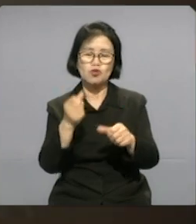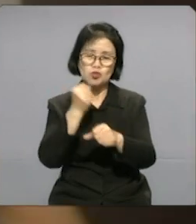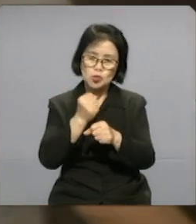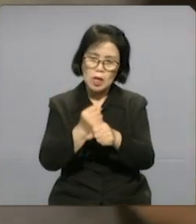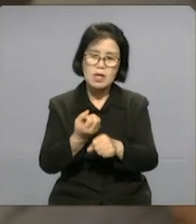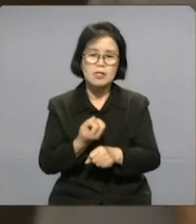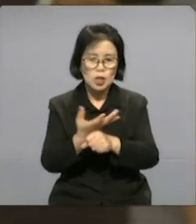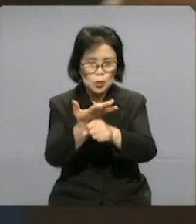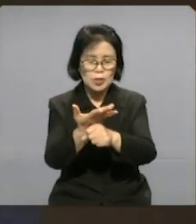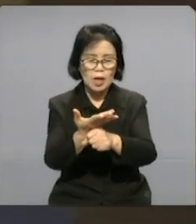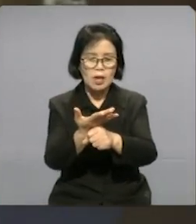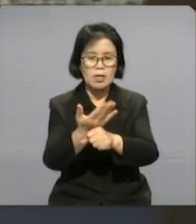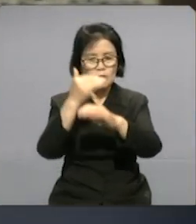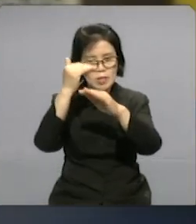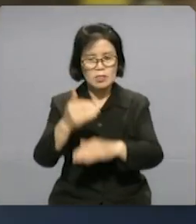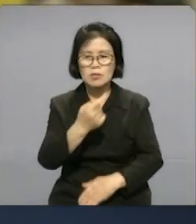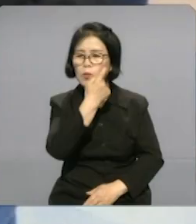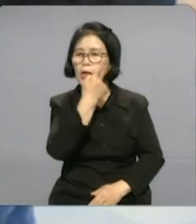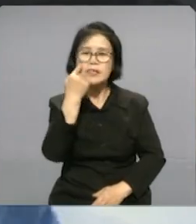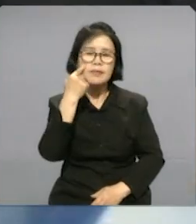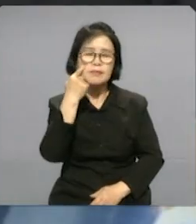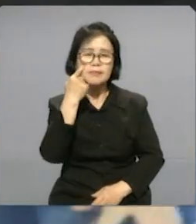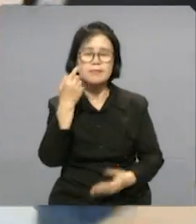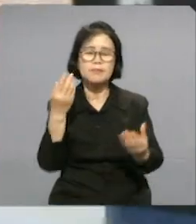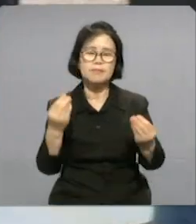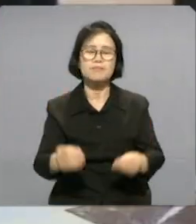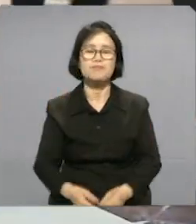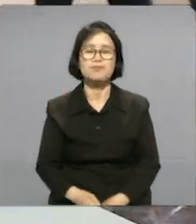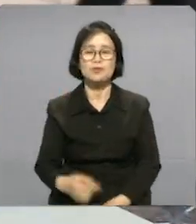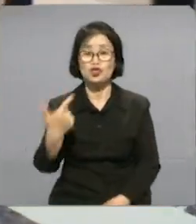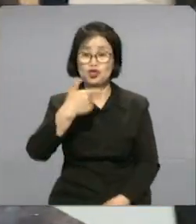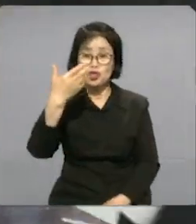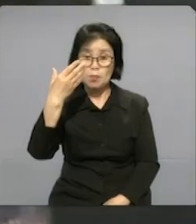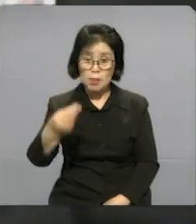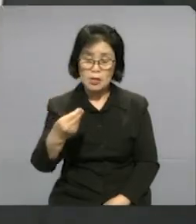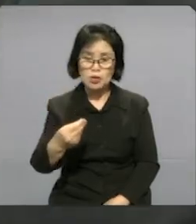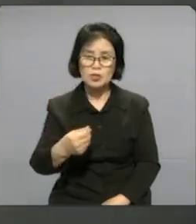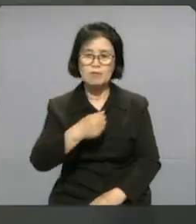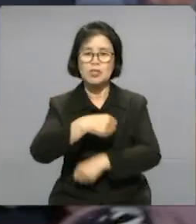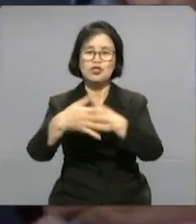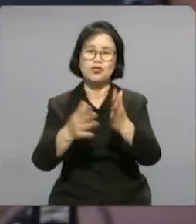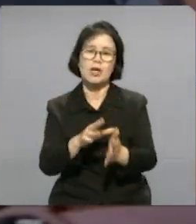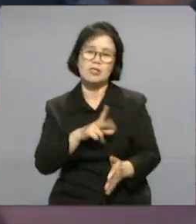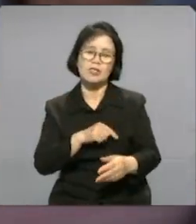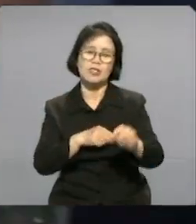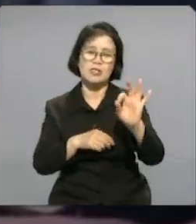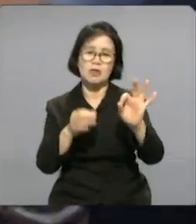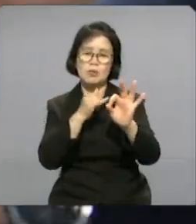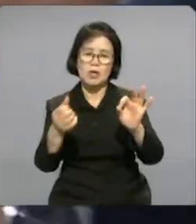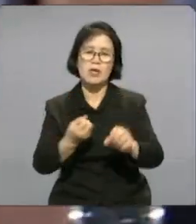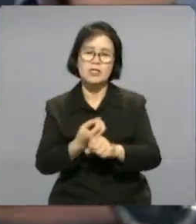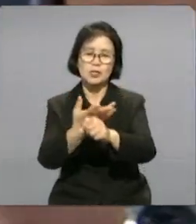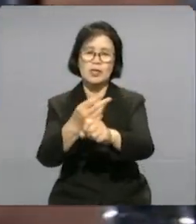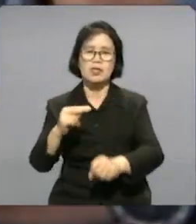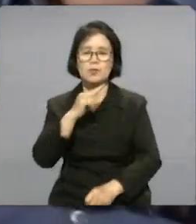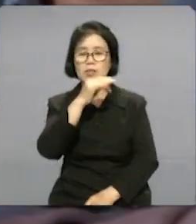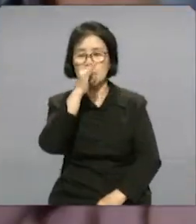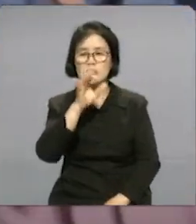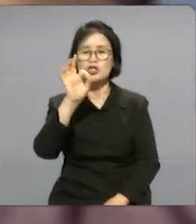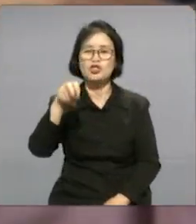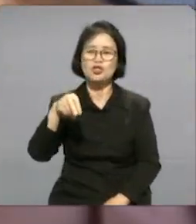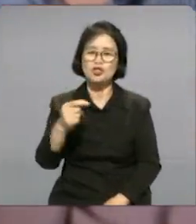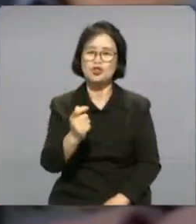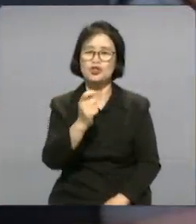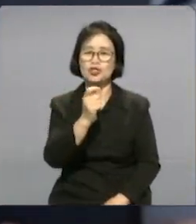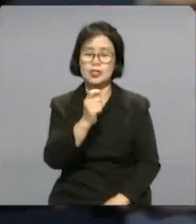전달 과정 등을 확인한 것으로 알려졌습니다. 돈봉투 6천만 원을 민주당 의원 10여 명에게 전달한 혐의를 받는 윤관석